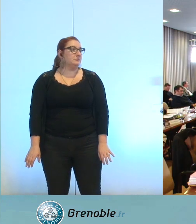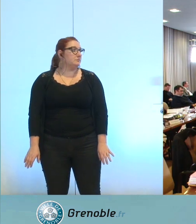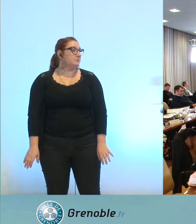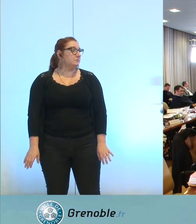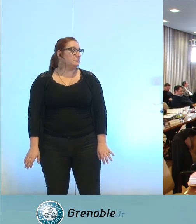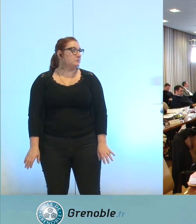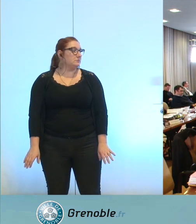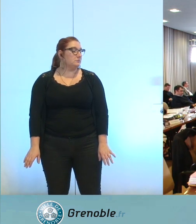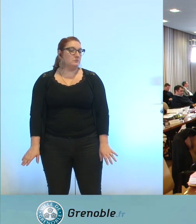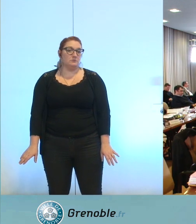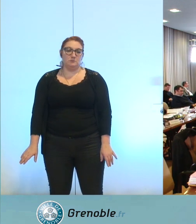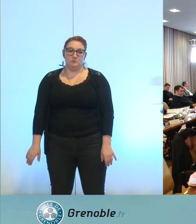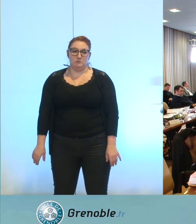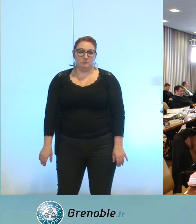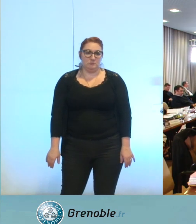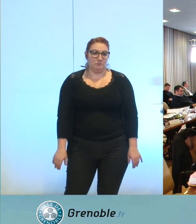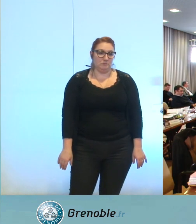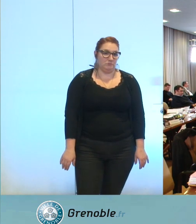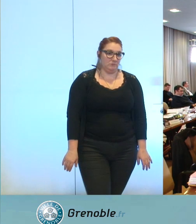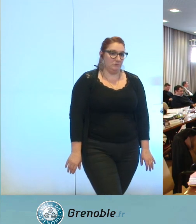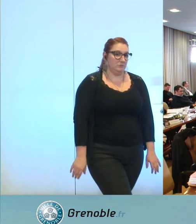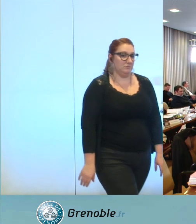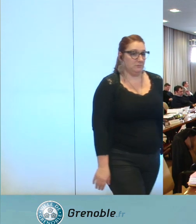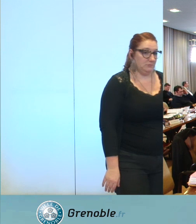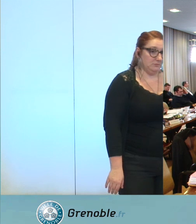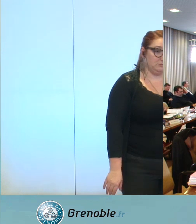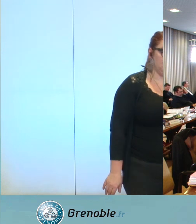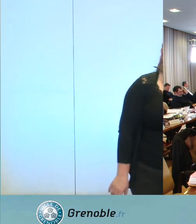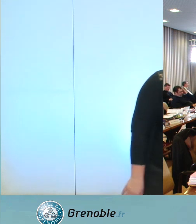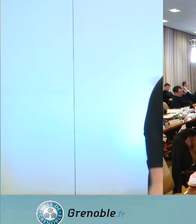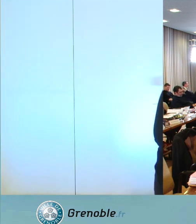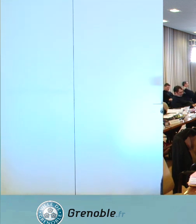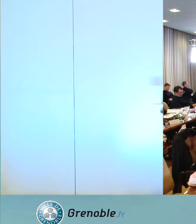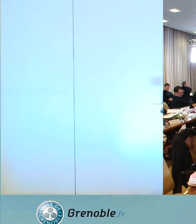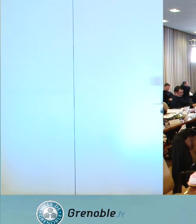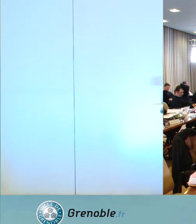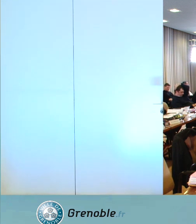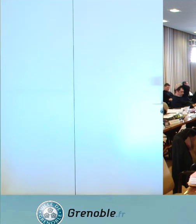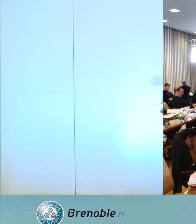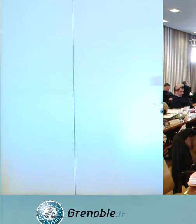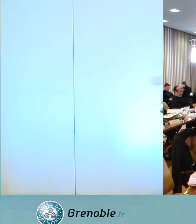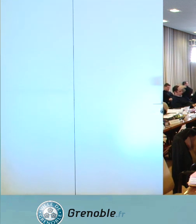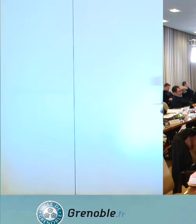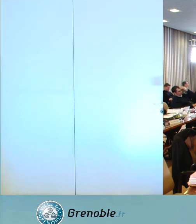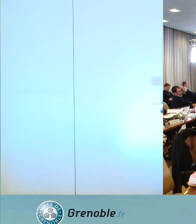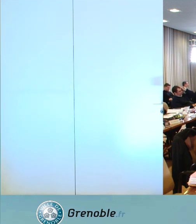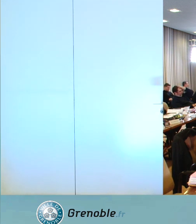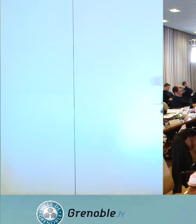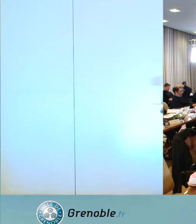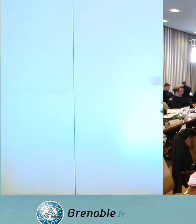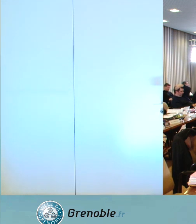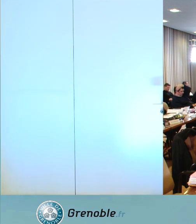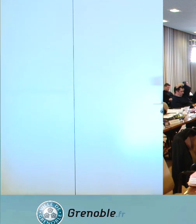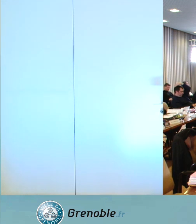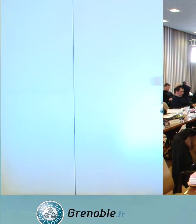délibération numéro 10 a pour objet euh d'autoriser l'exécutif de la collectivité territoriale qui n'a pas encore votter